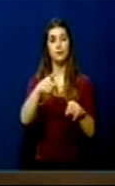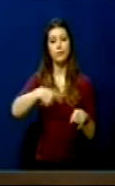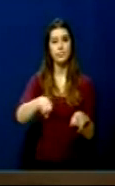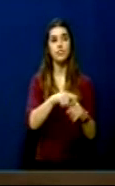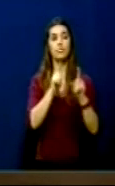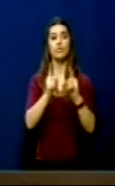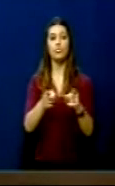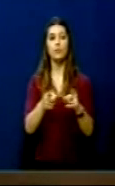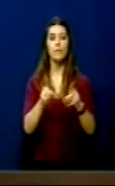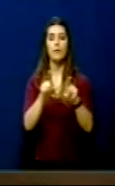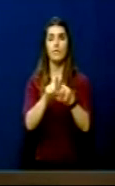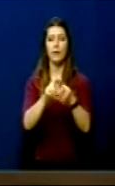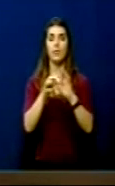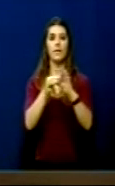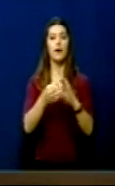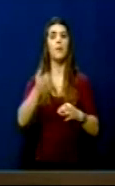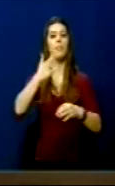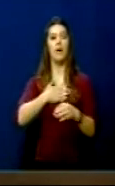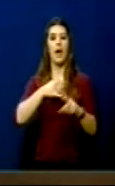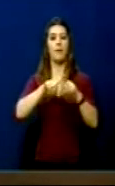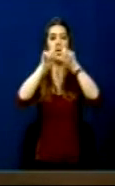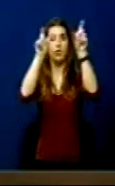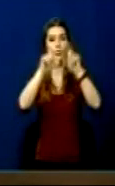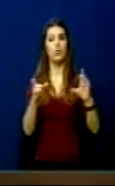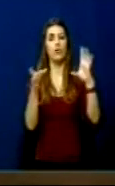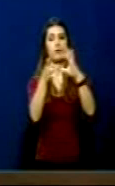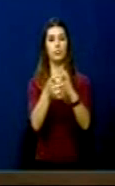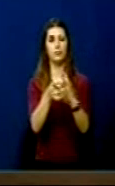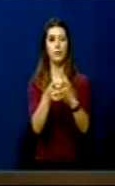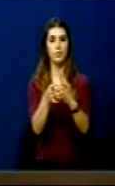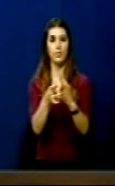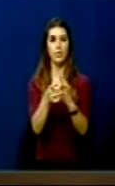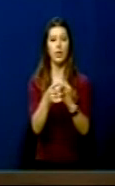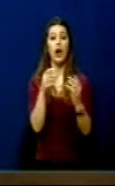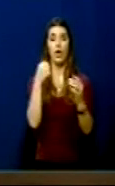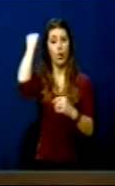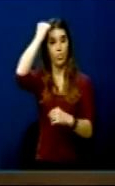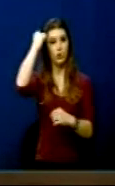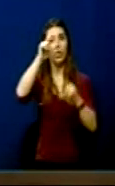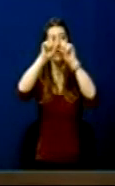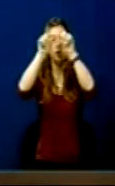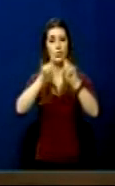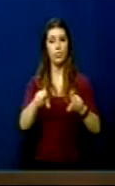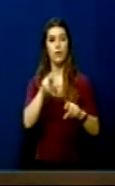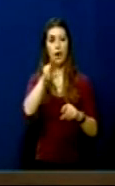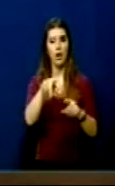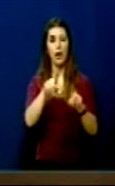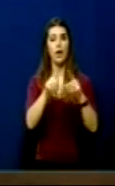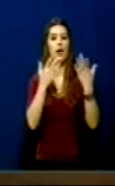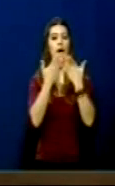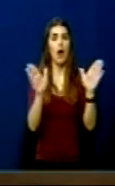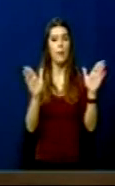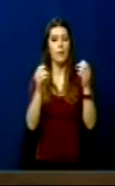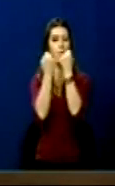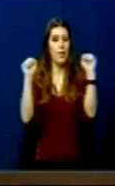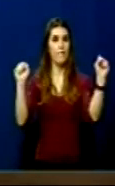ndjenjë të kultivohet edhe në mënyrë institucionale. Kosova ka institucionet e saj të lira të